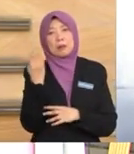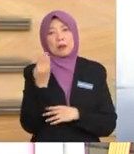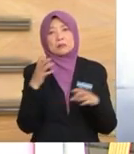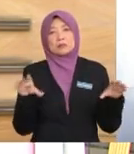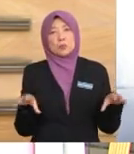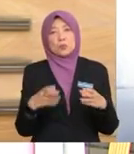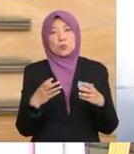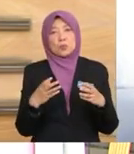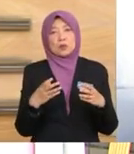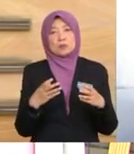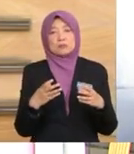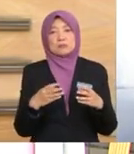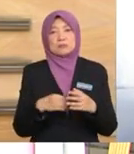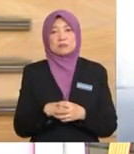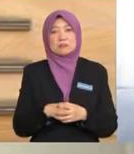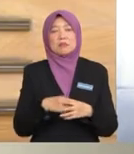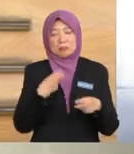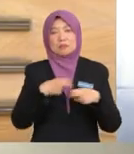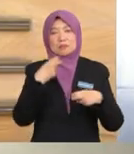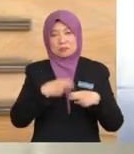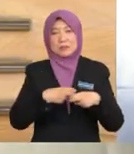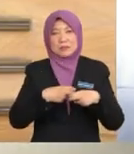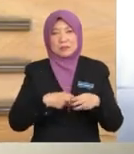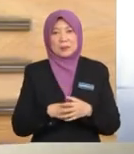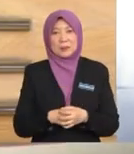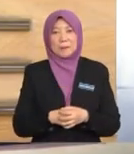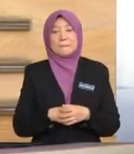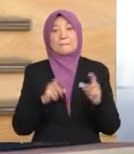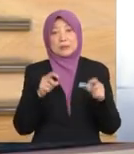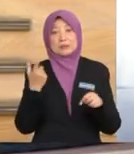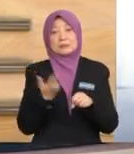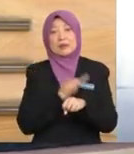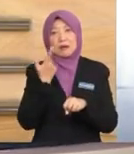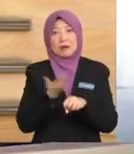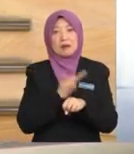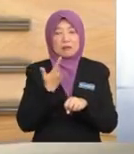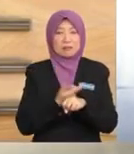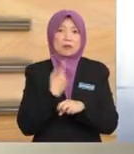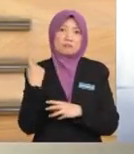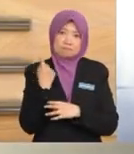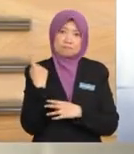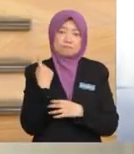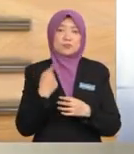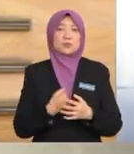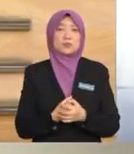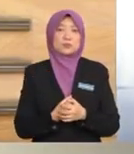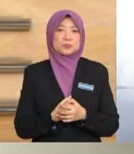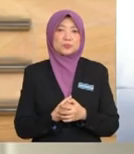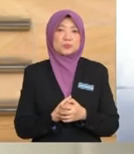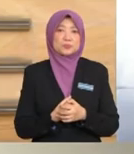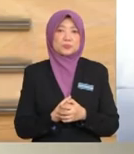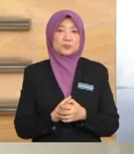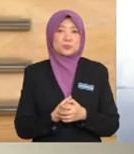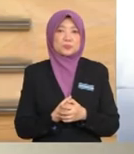janganlah pula kita sangkakan bahawa kita punya hasil kek tu akan secantik dan semolek kek yang mereka